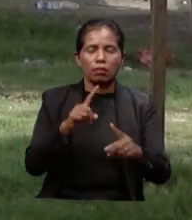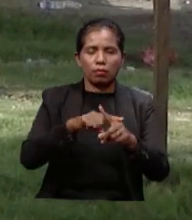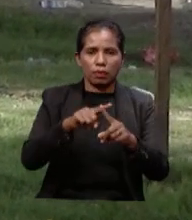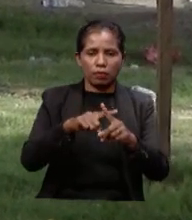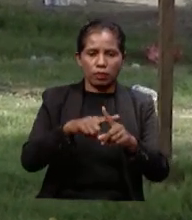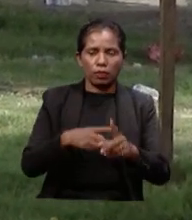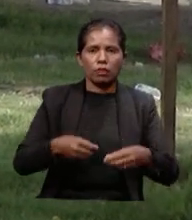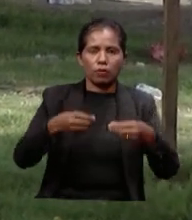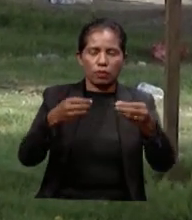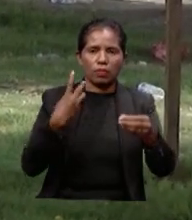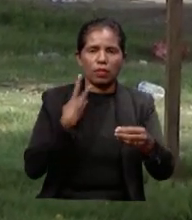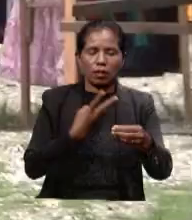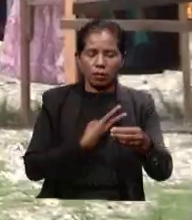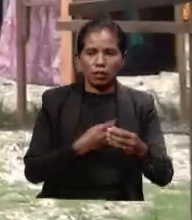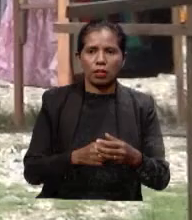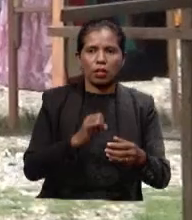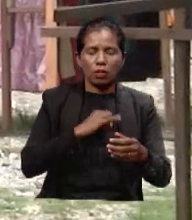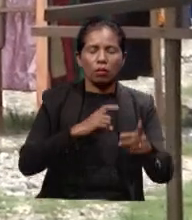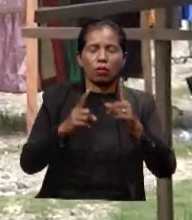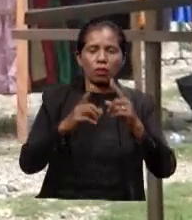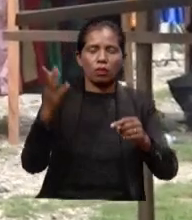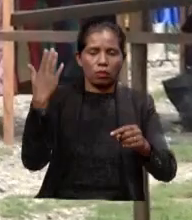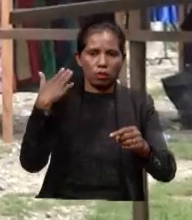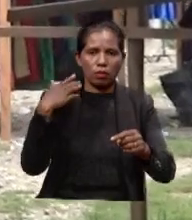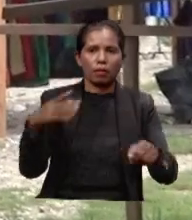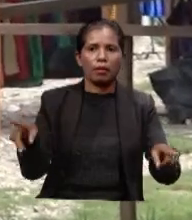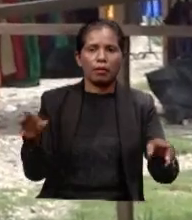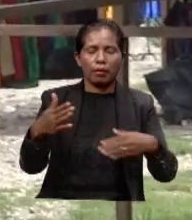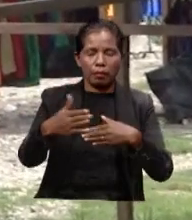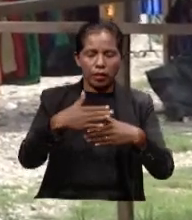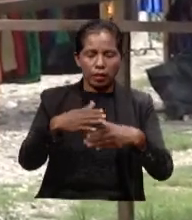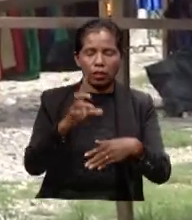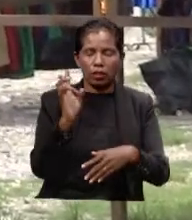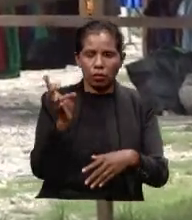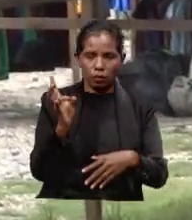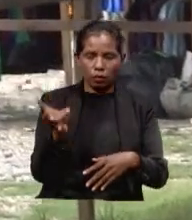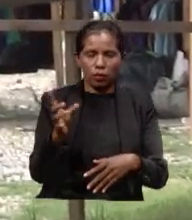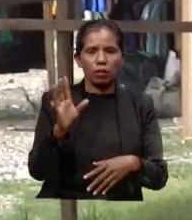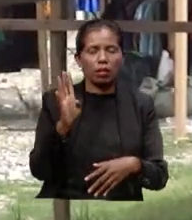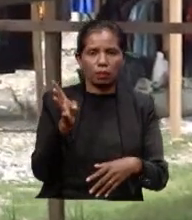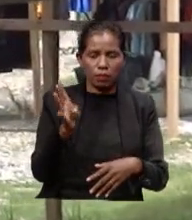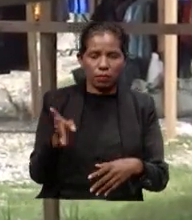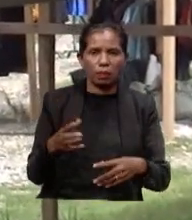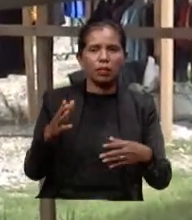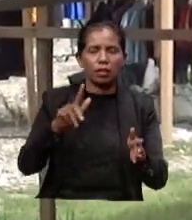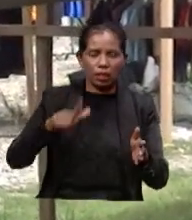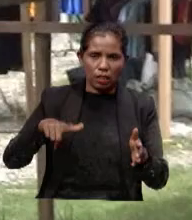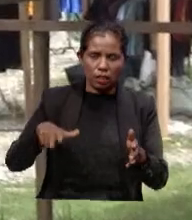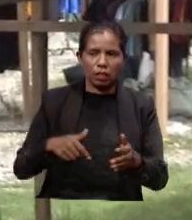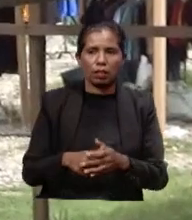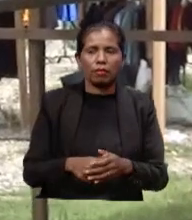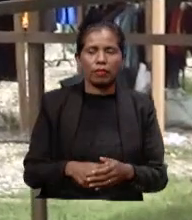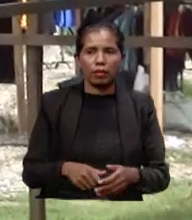konta hau kuliah vali do uluk ne kuaze besik 70-80 maybe idane tambah tardi tuang are prensa ini